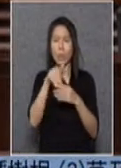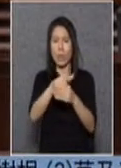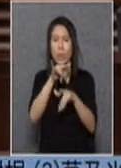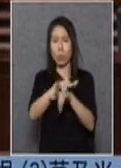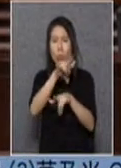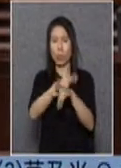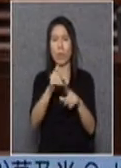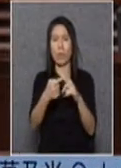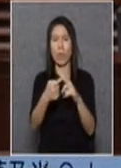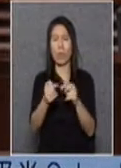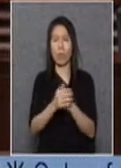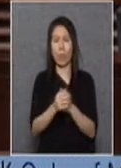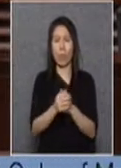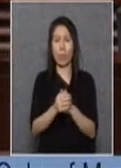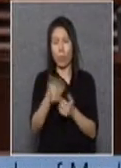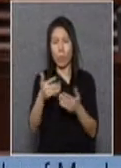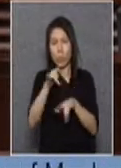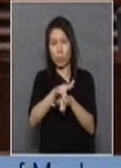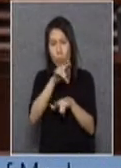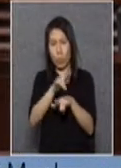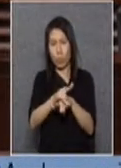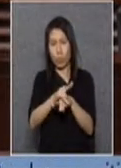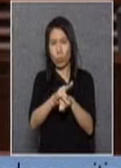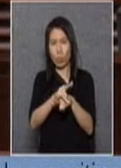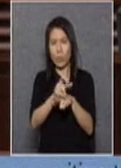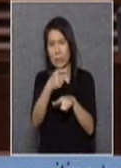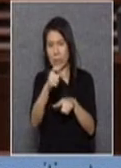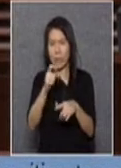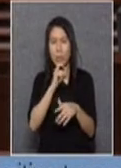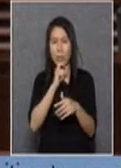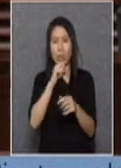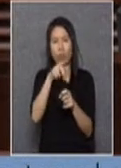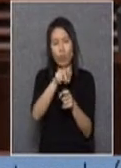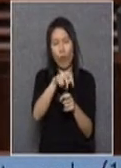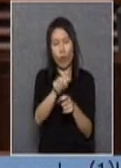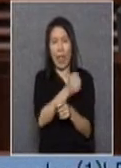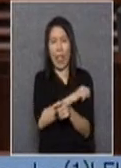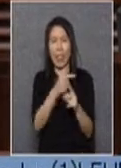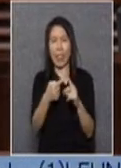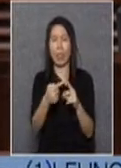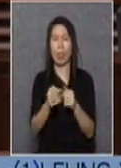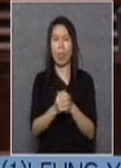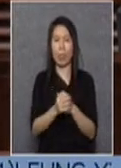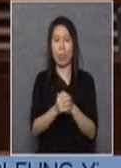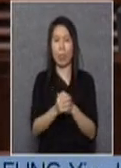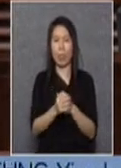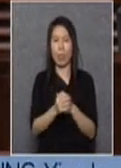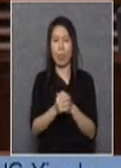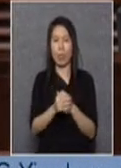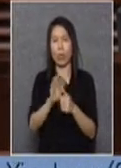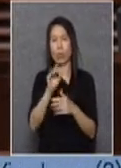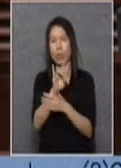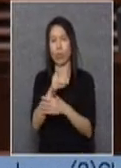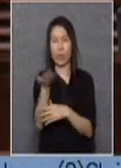士或者綜援這個金額這個制度是養懶人的說話呢，最早可能可以追溯